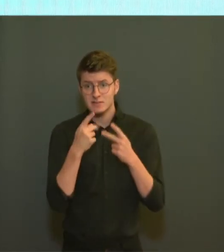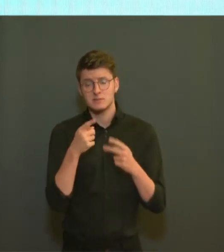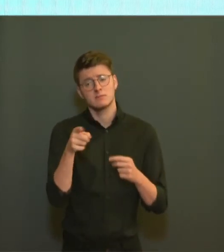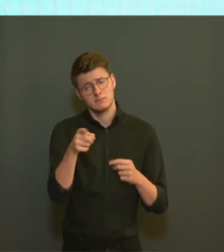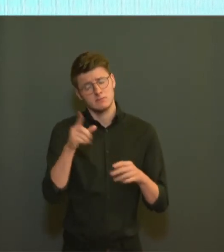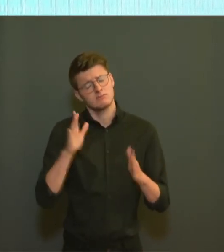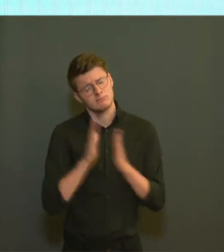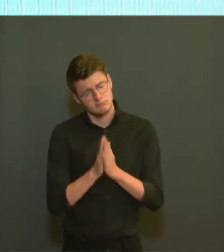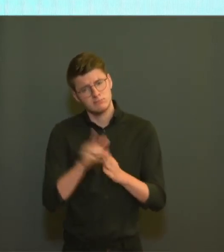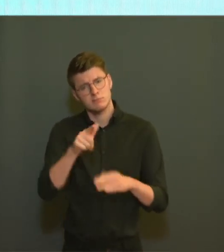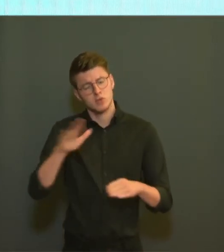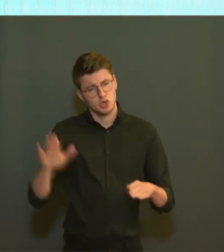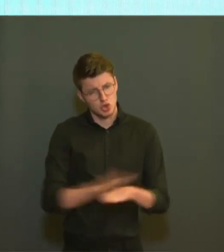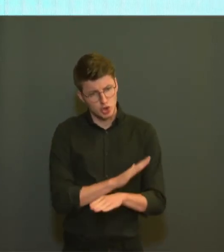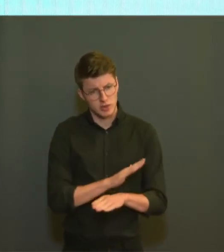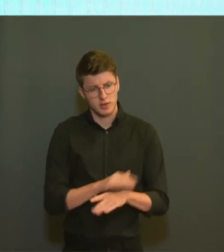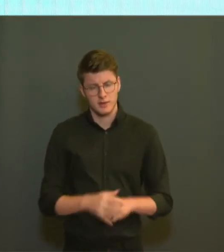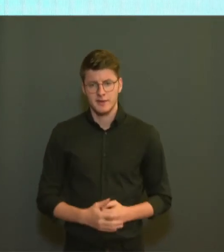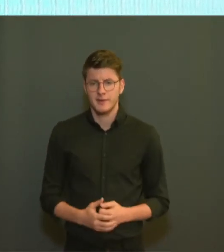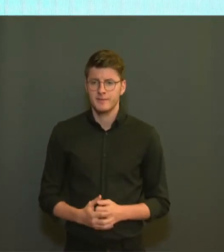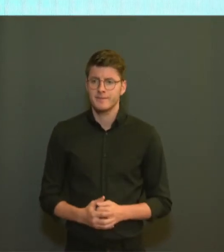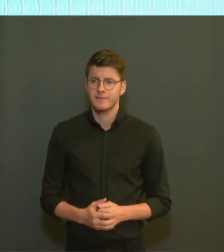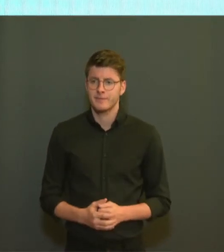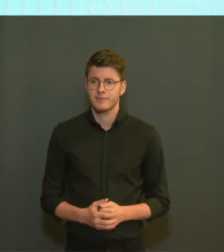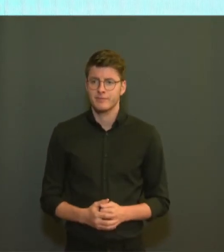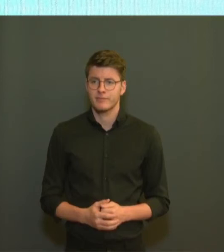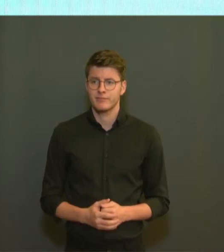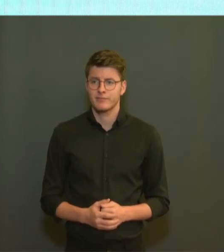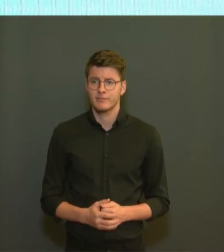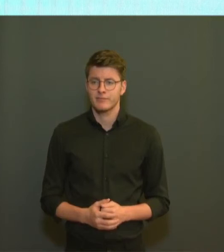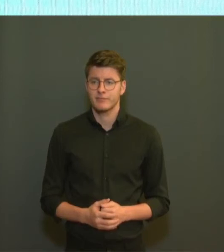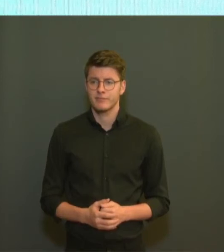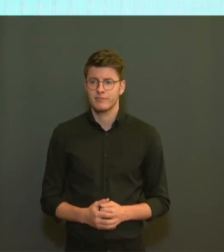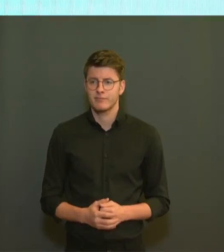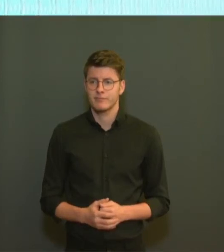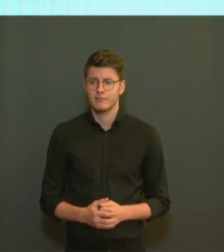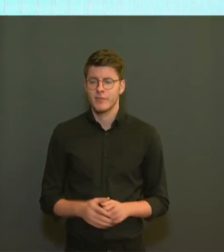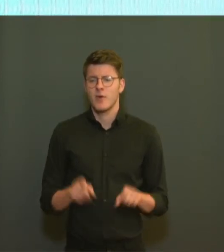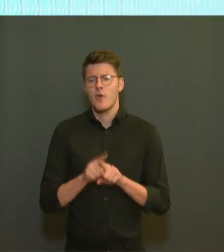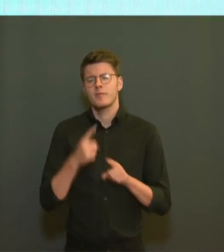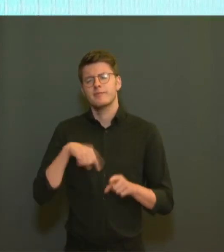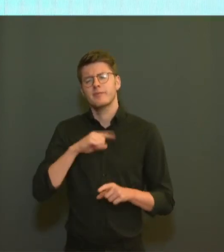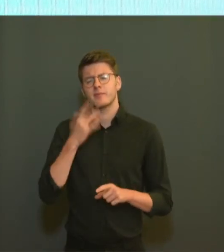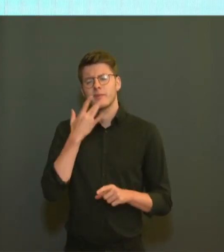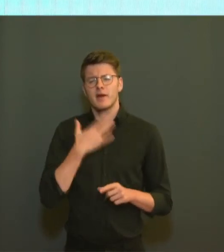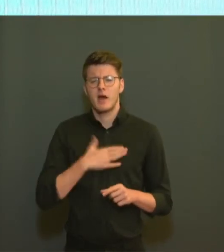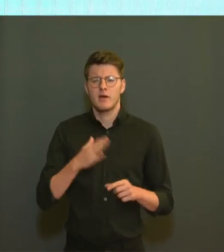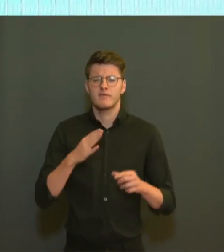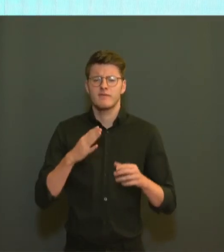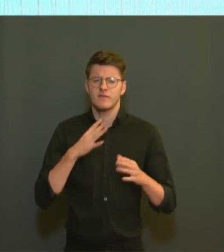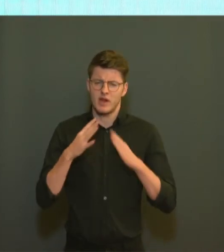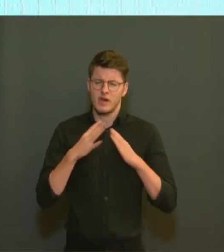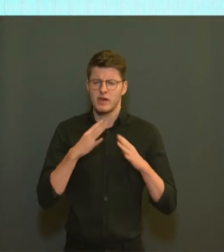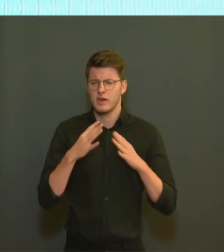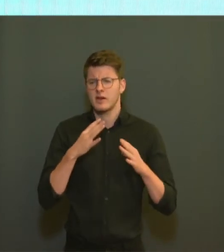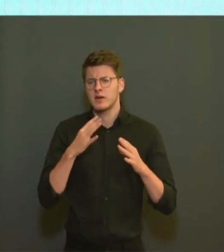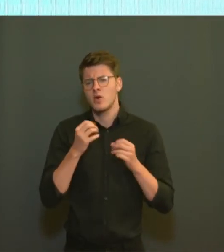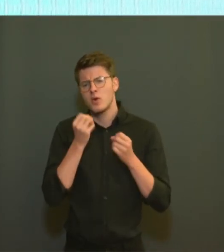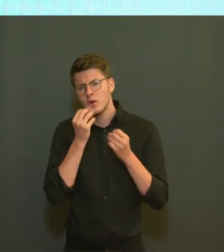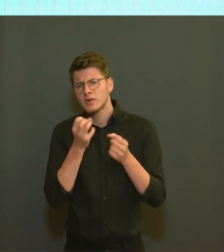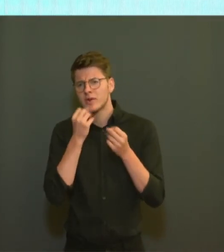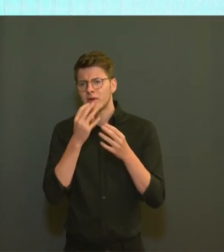Dan vervolgens zouden we ook nog iets willen zeggen over de procedure die werd uitgewerkt omtrent het